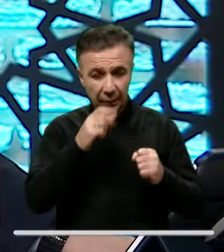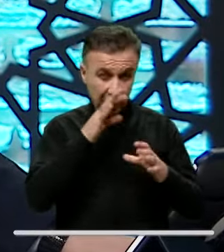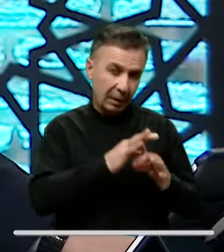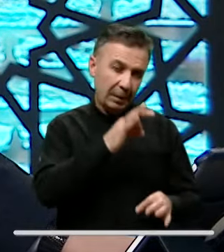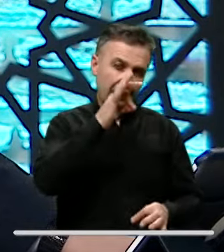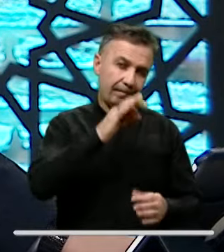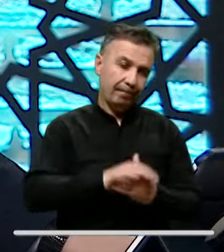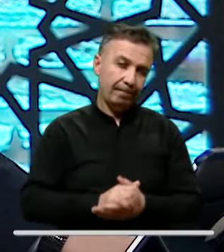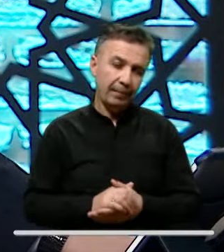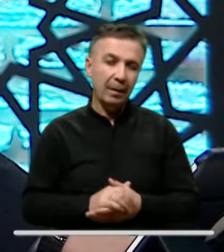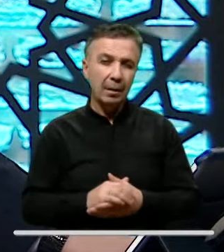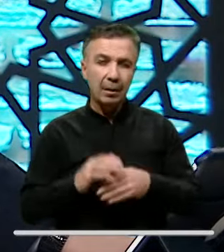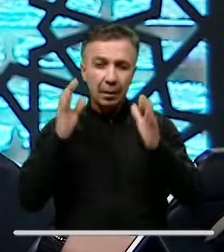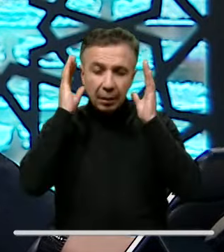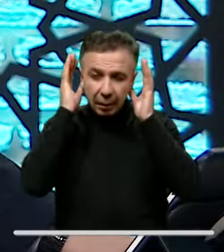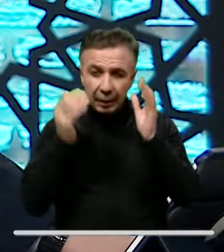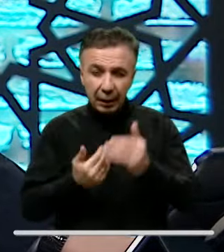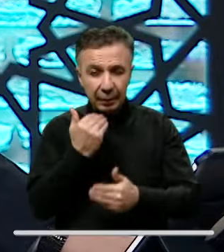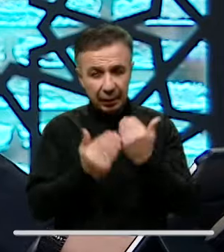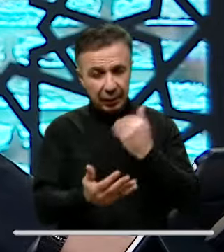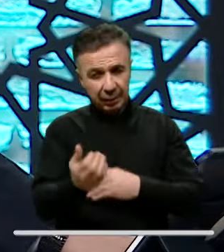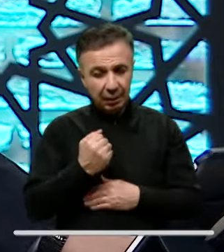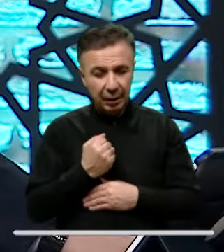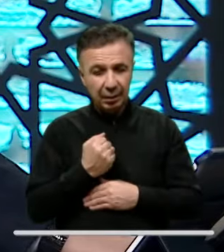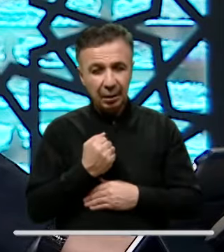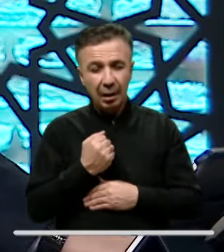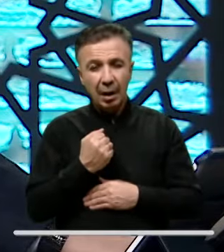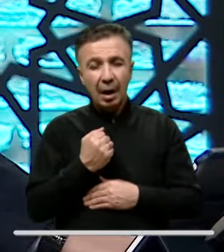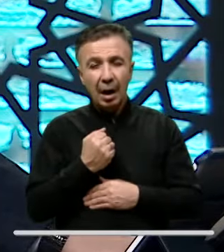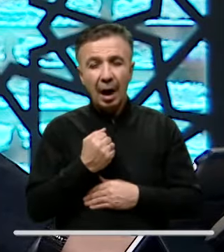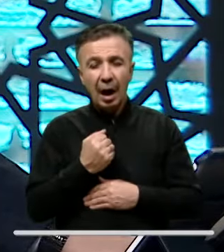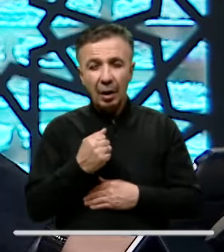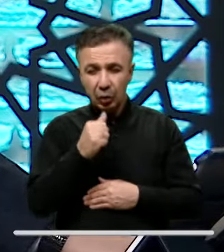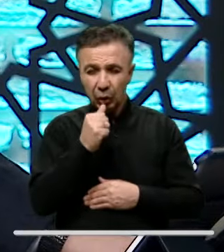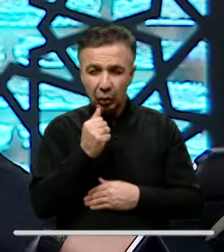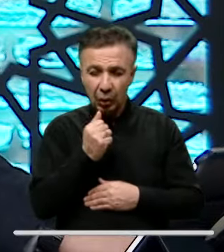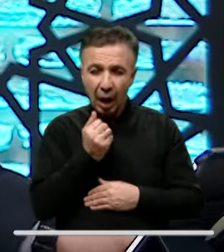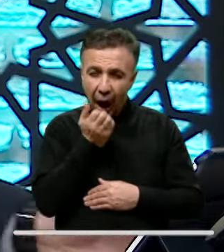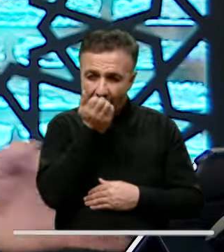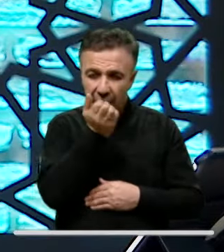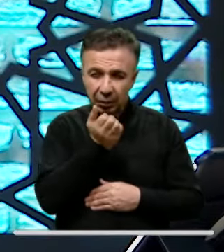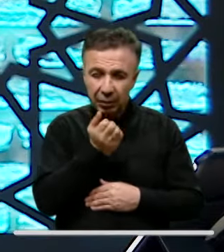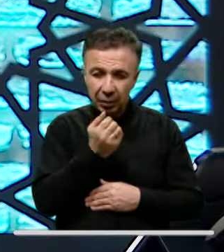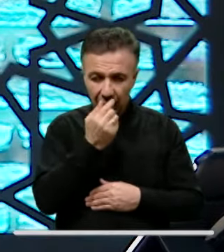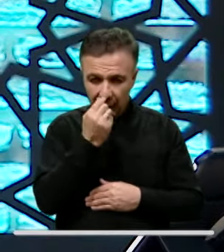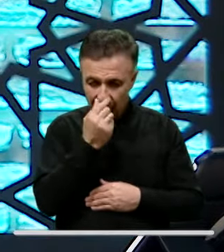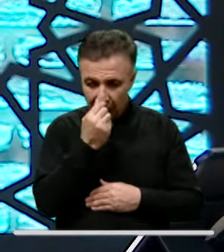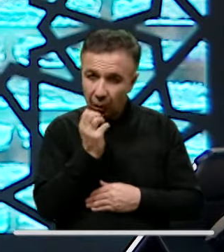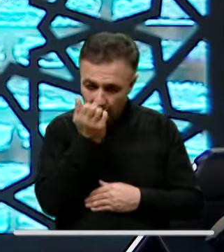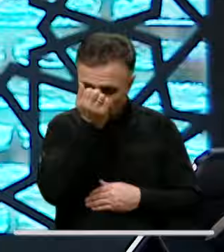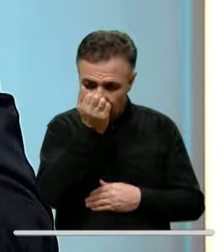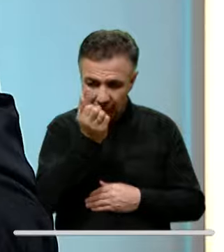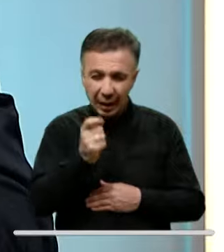kimse namaz abdesti aldığımız sırada mazmaza ve istinşak ağzımıza burnumuza su veriyoruz ya kasti bir durum olmadan